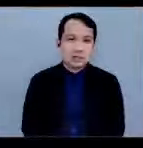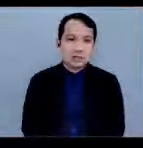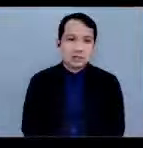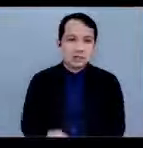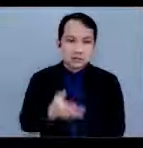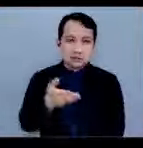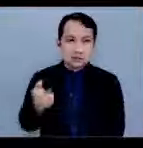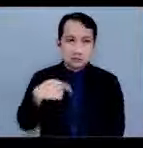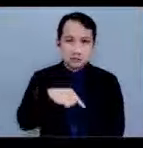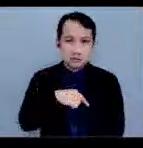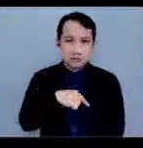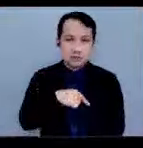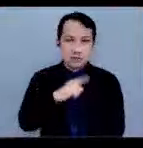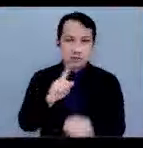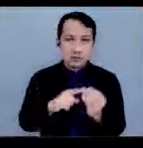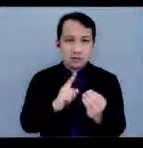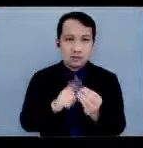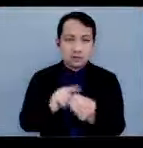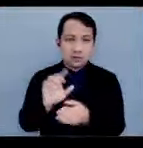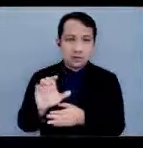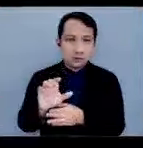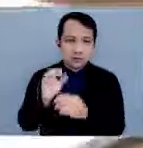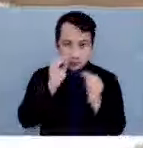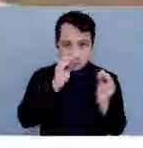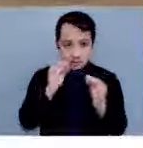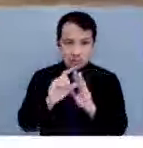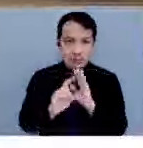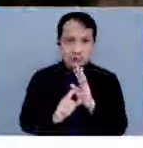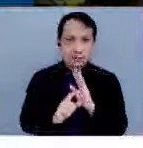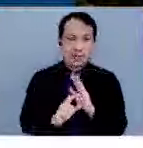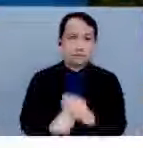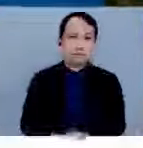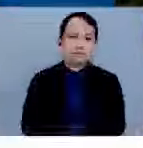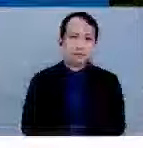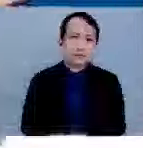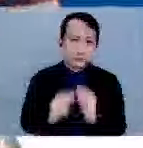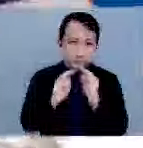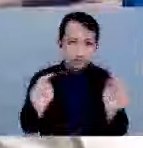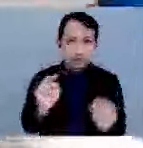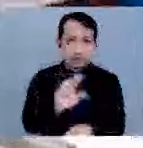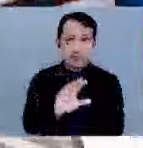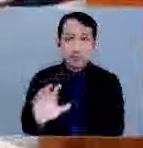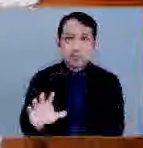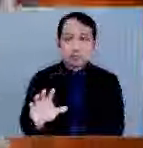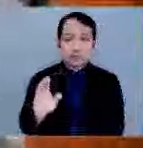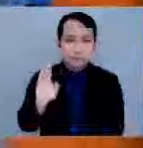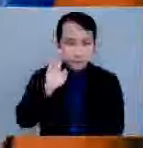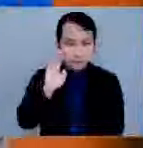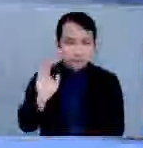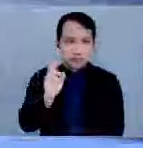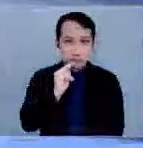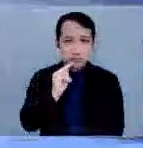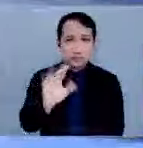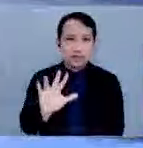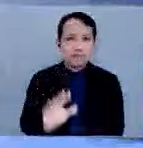reklamong paglabag sa Comprehensive Dangerous Drugs Act. Nagbabalita mula sa Frontline, Brian Basa, News